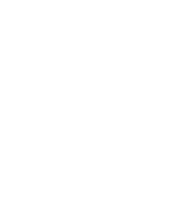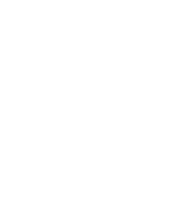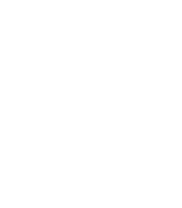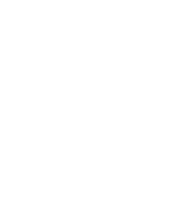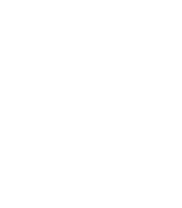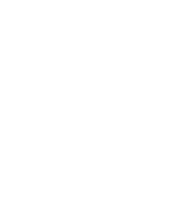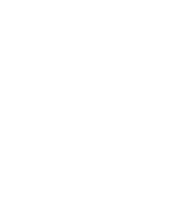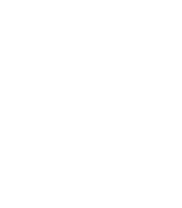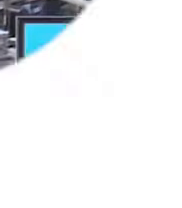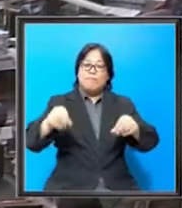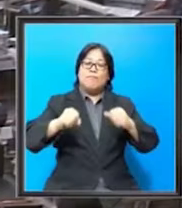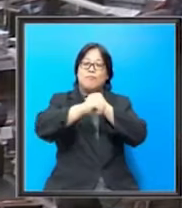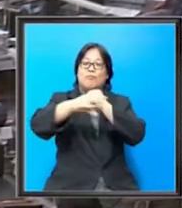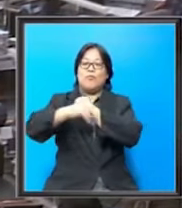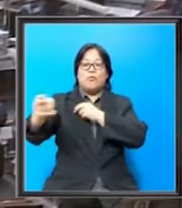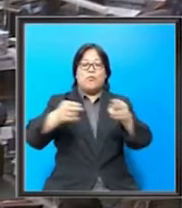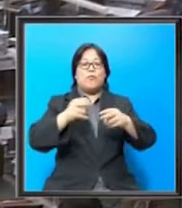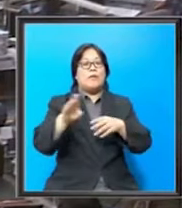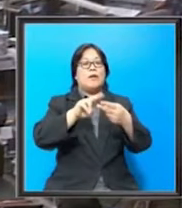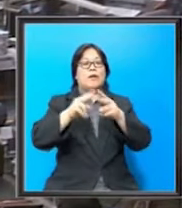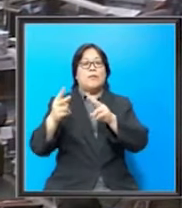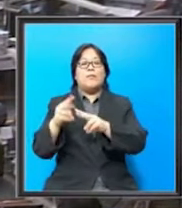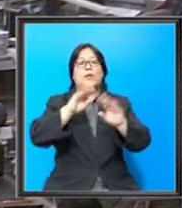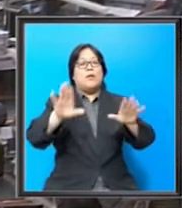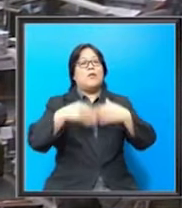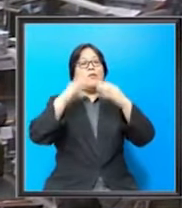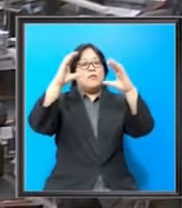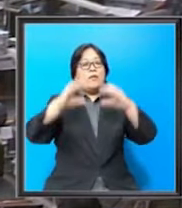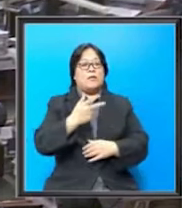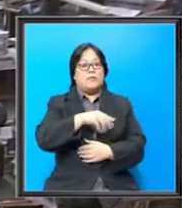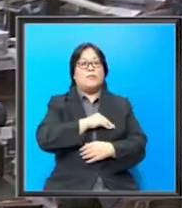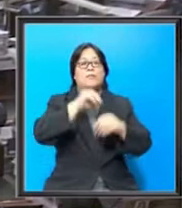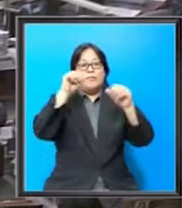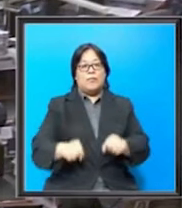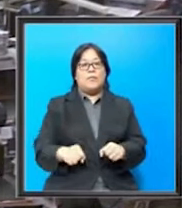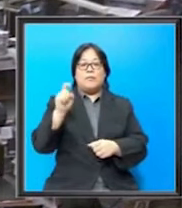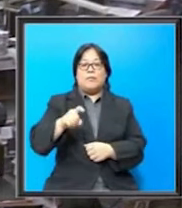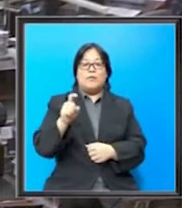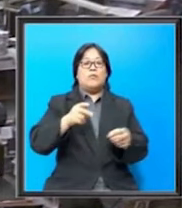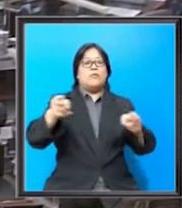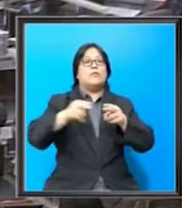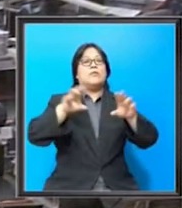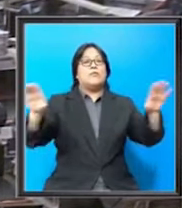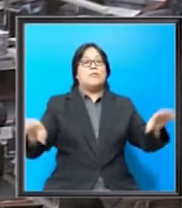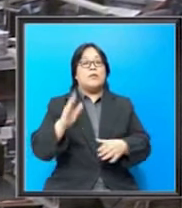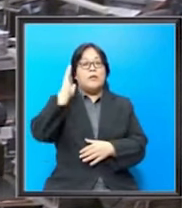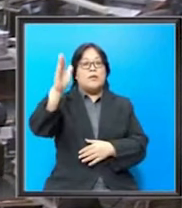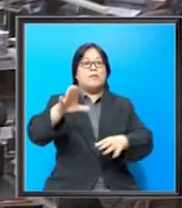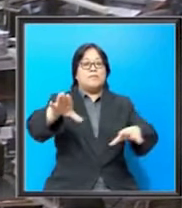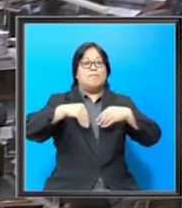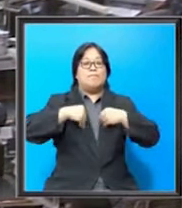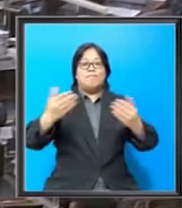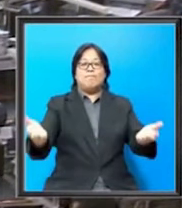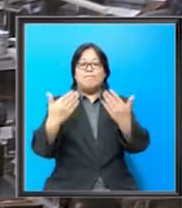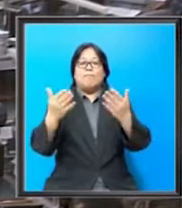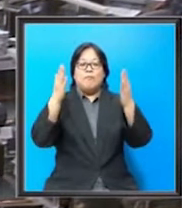Jalan raya di Sabah ini memang teruk. Lebih-lebih lagi teruk lagi diterukkan oleh kerajaan warisan dahulu. Mereka tidak